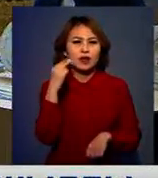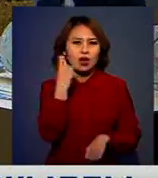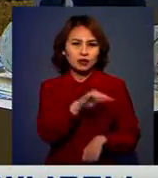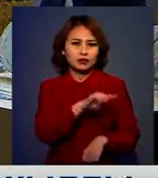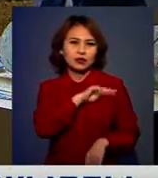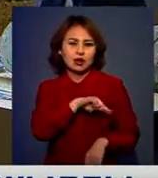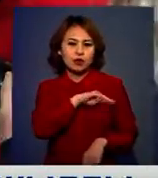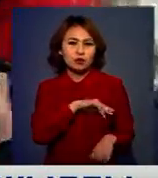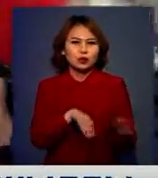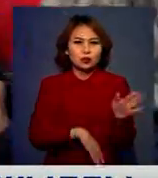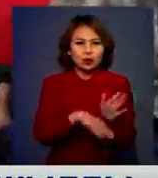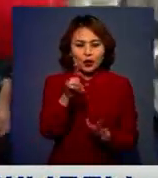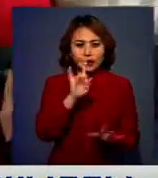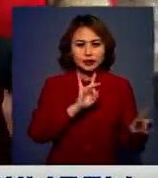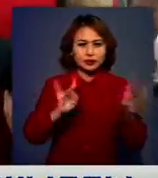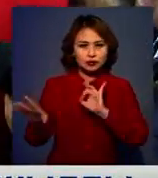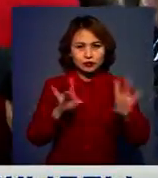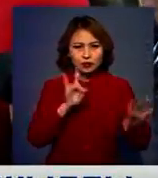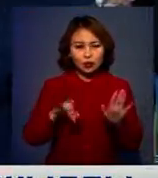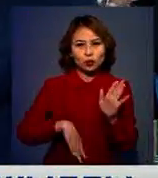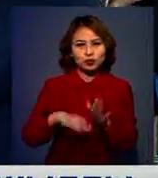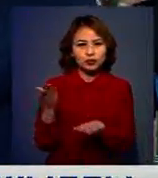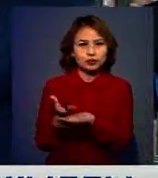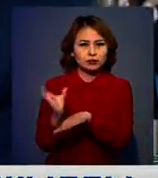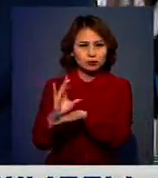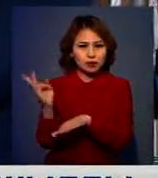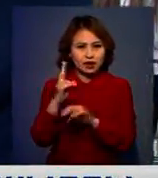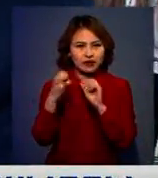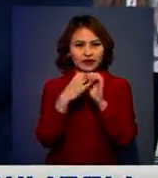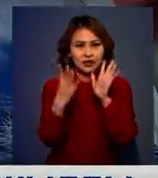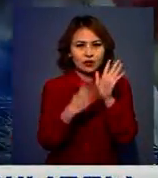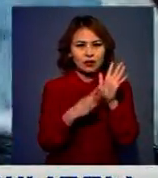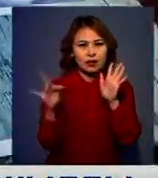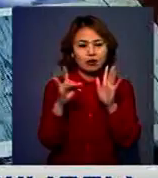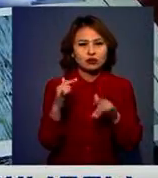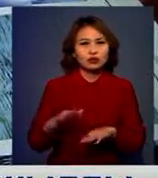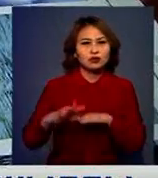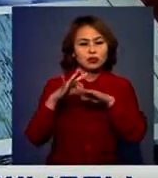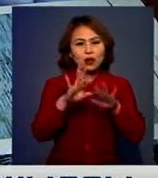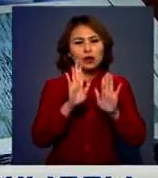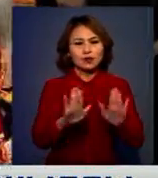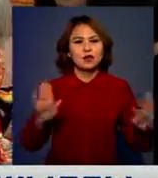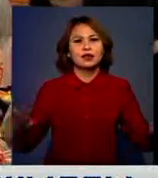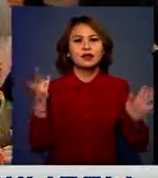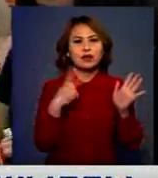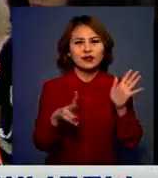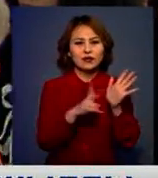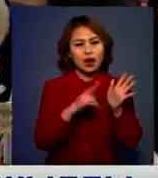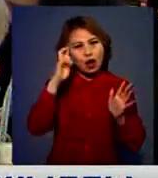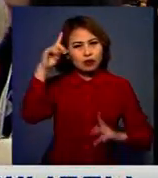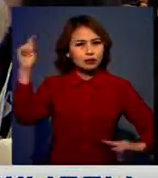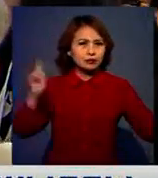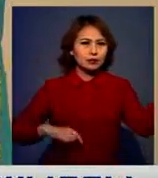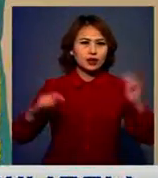мен инфрақұрылымды жақсартып, жарнаманы күшейту керек, дейді сарапшылар. Осымен 19-ші рет өтіп жатқан көрмеге әлемнің 27